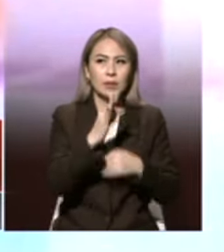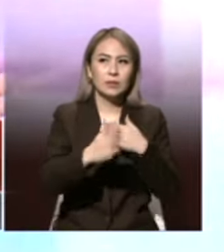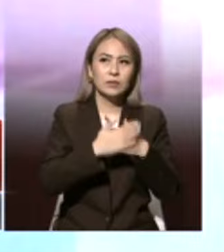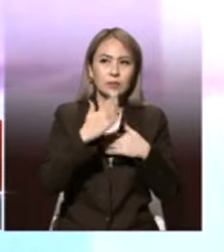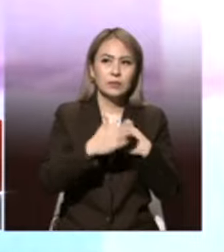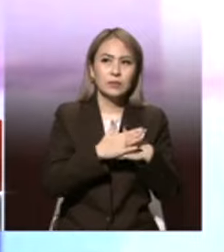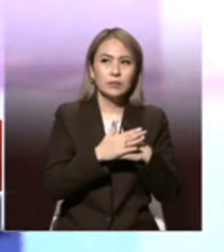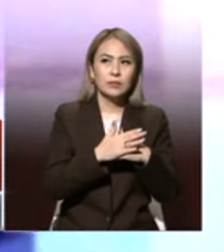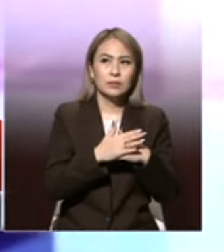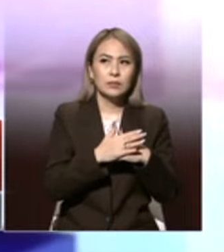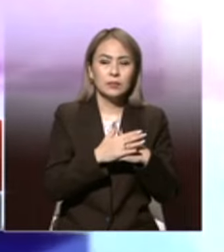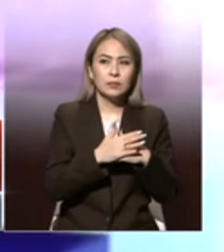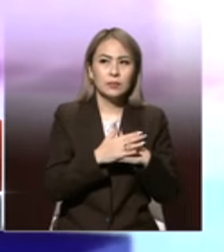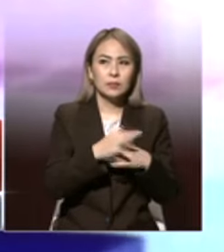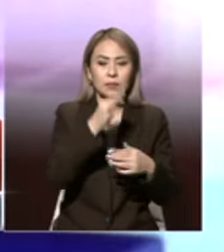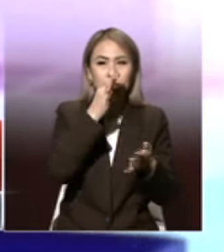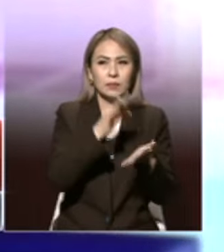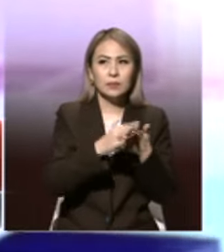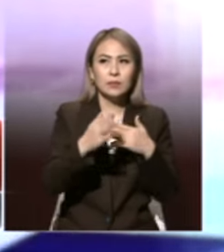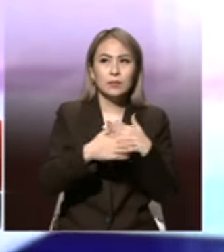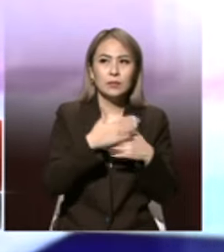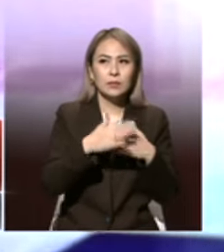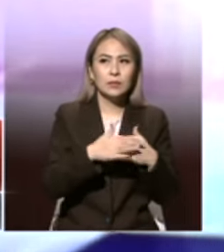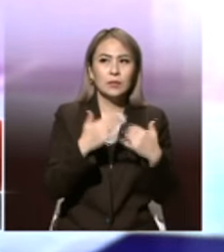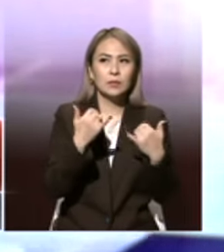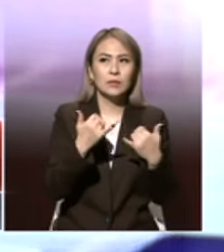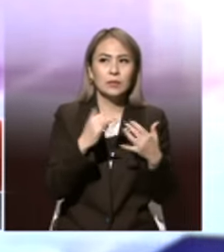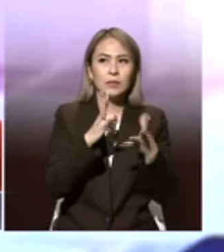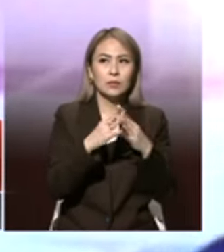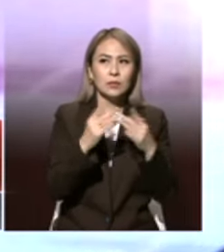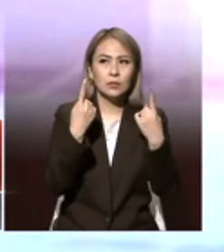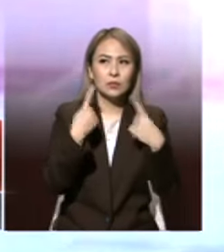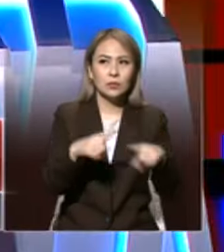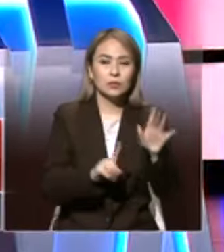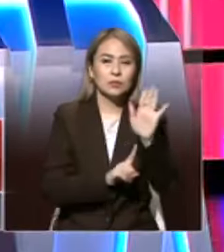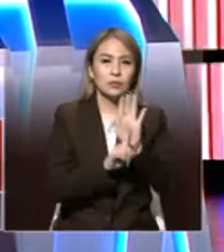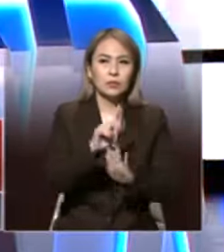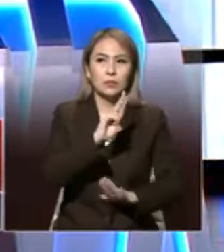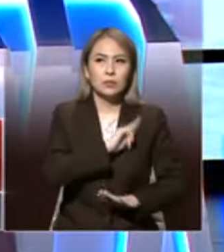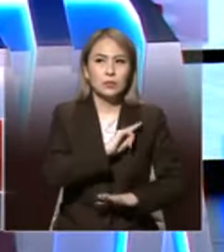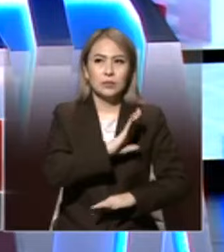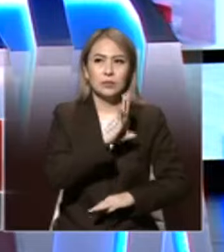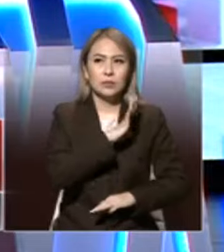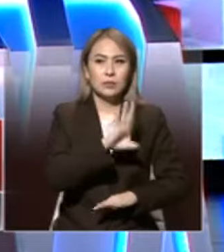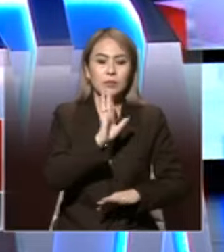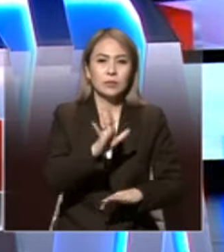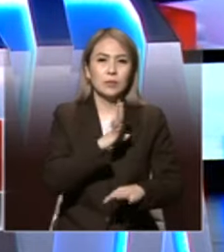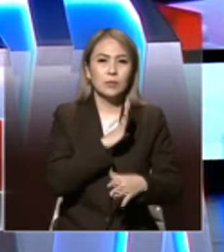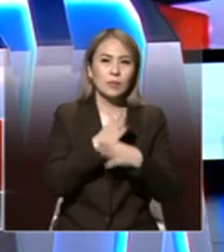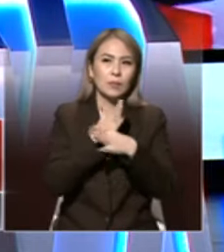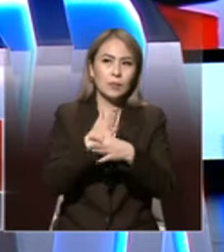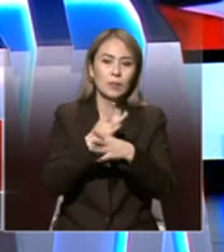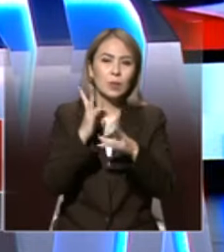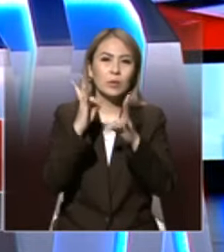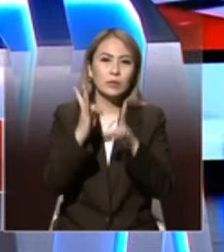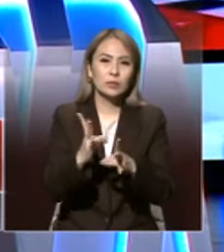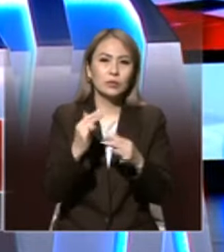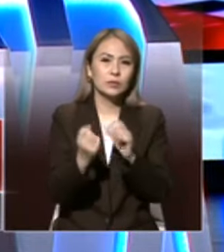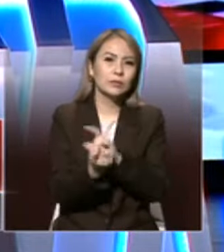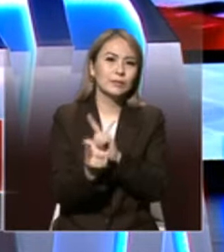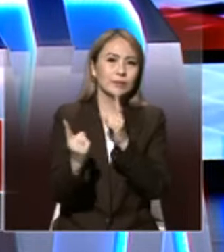жазалап, жаңағындай жауапкершілікке тарту. Бірақ олармен басқаша жұмыстар жүргізілген жоқ. Тек қана жәбірленушіге көмек көрсетіп келдік. Қазір